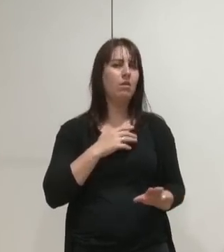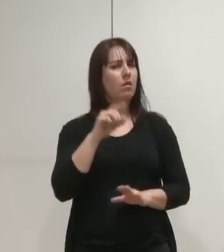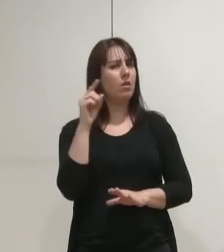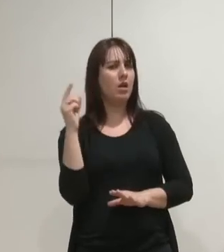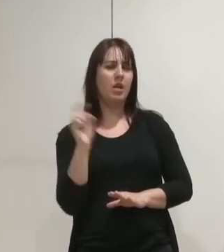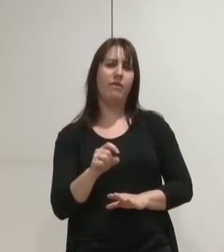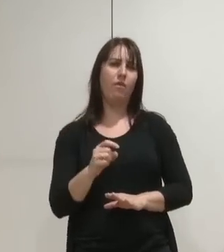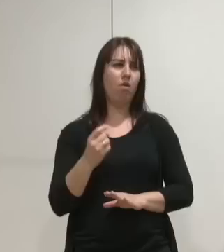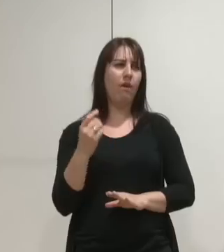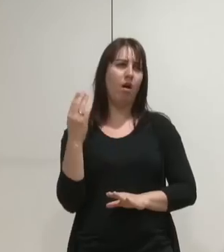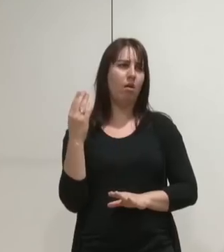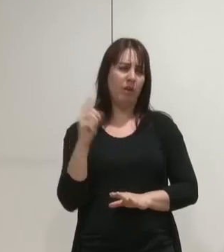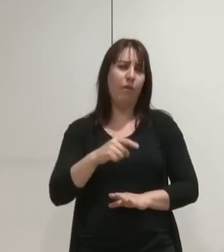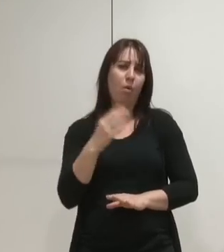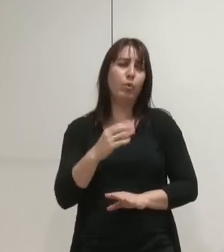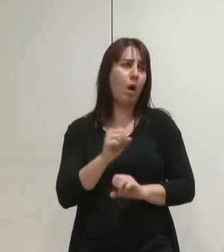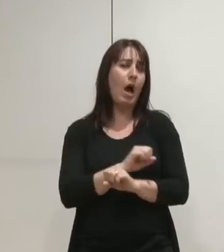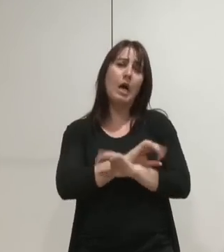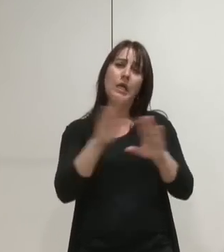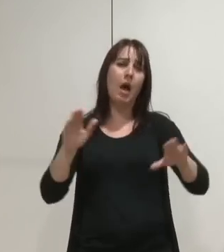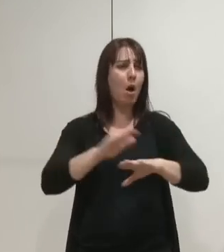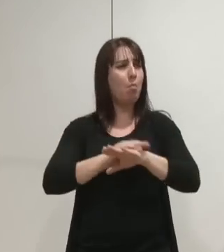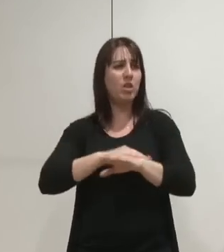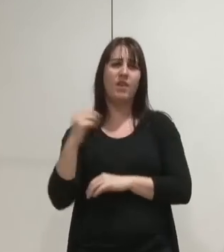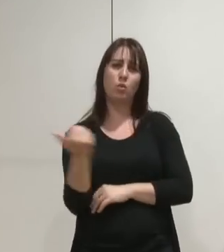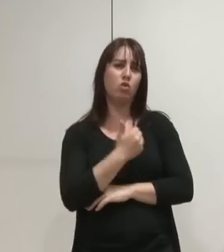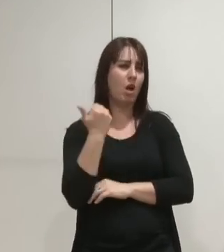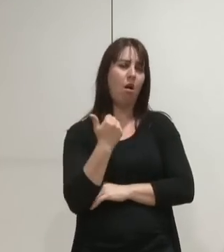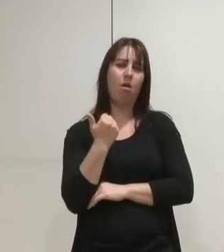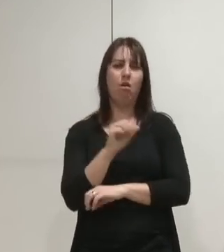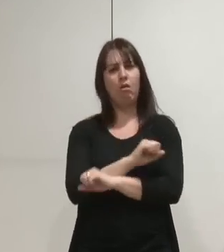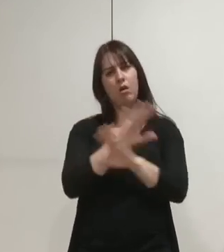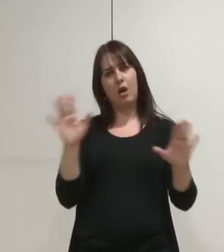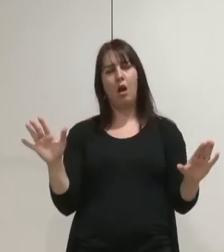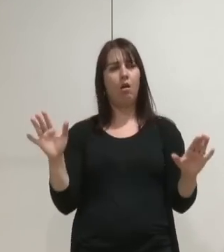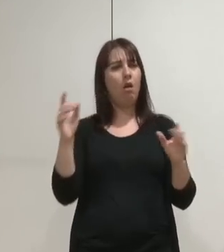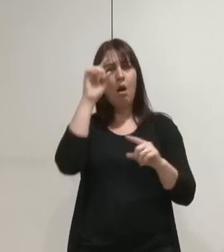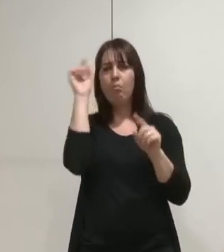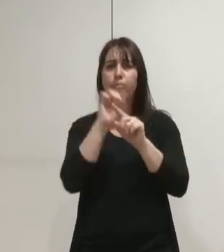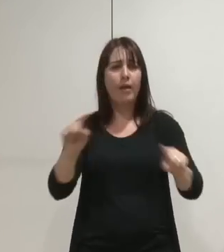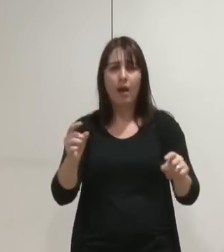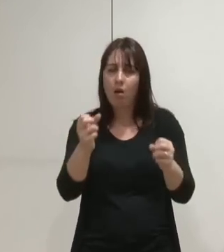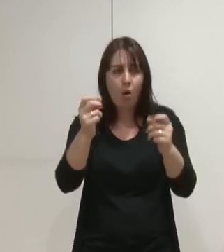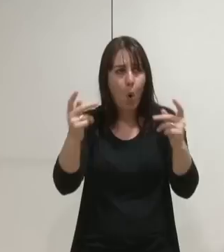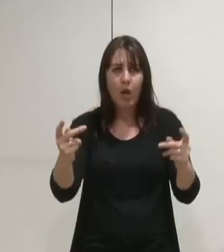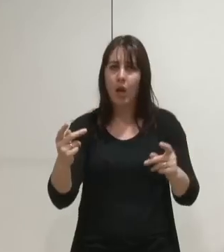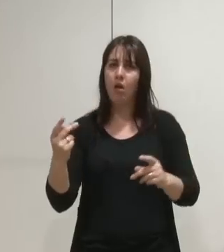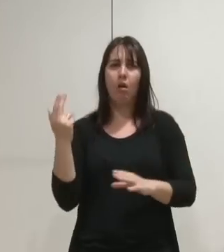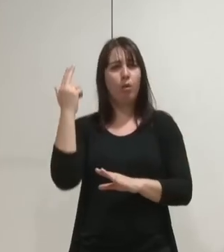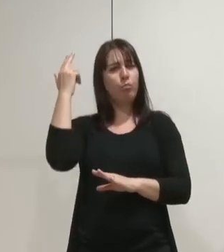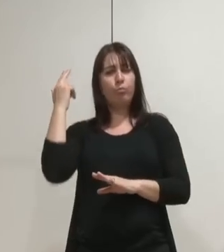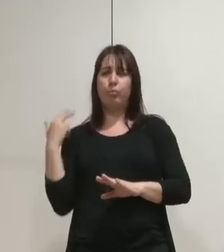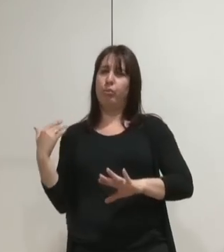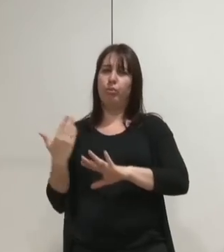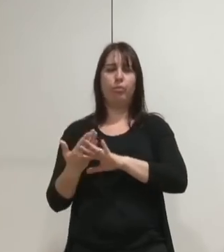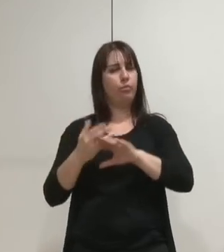clair et il faut être clair sur les motivations de chacun nous avons une divergence a été exposé dès le début